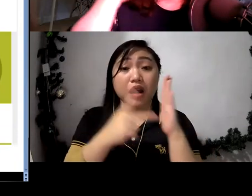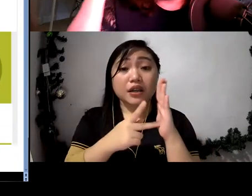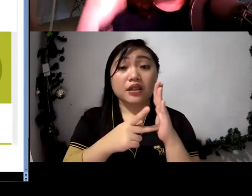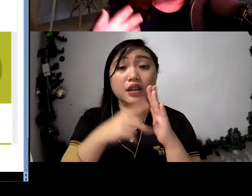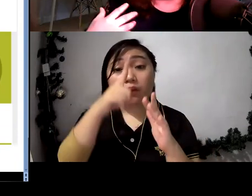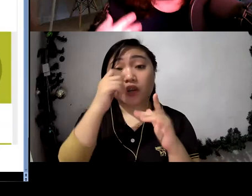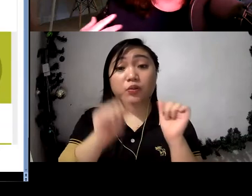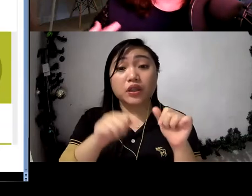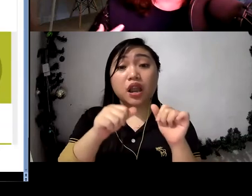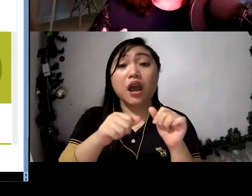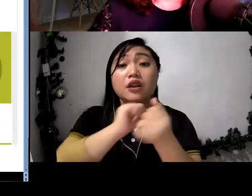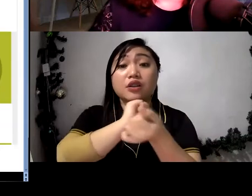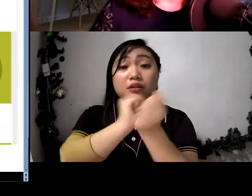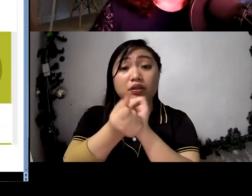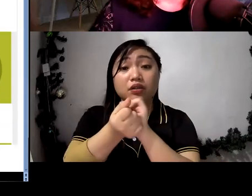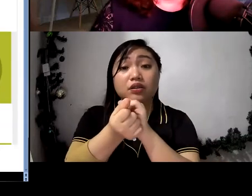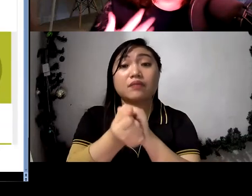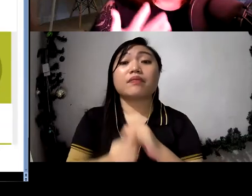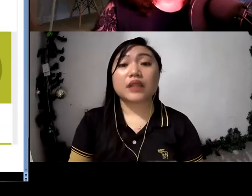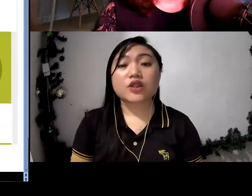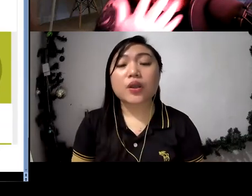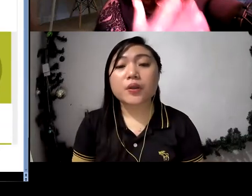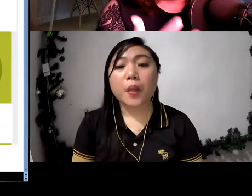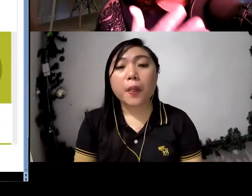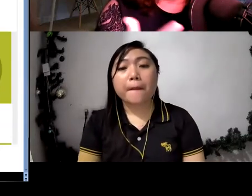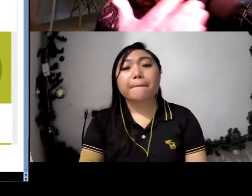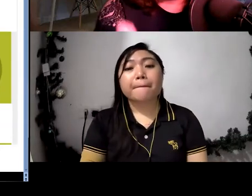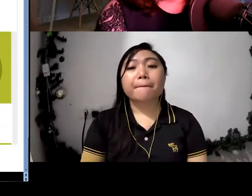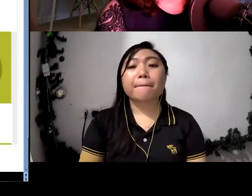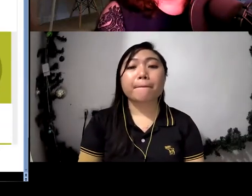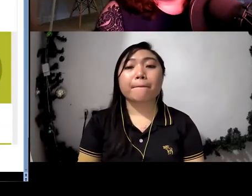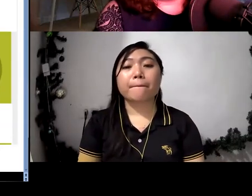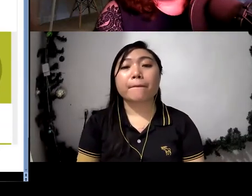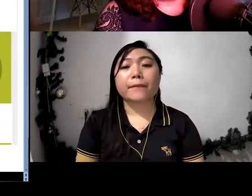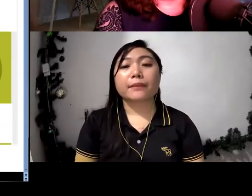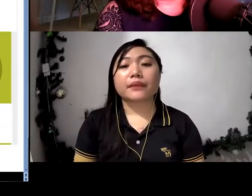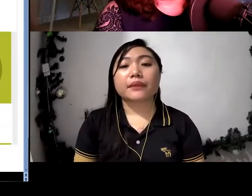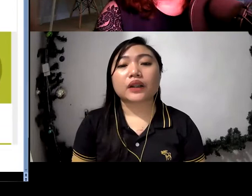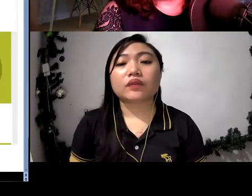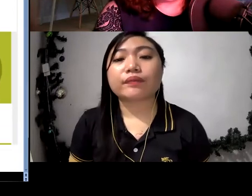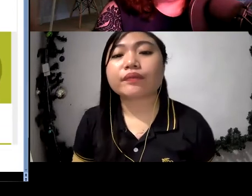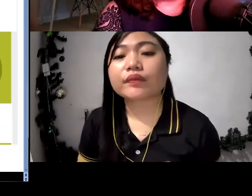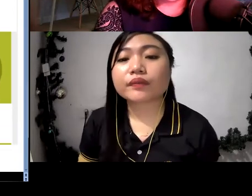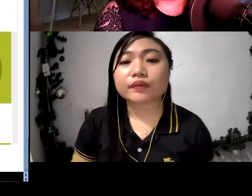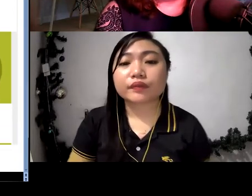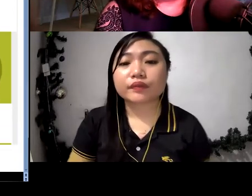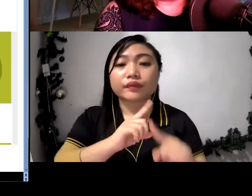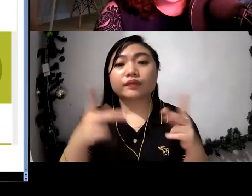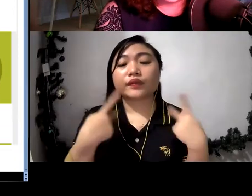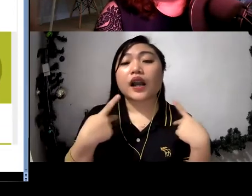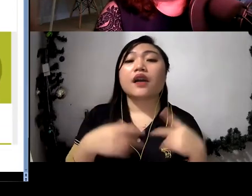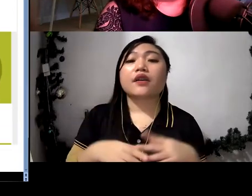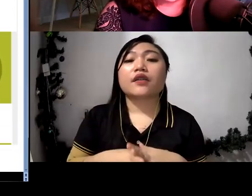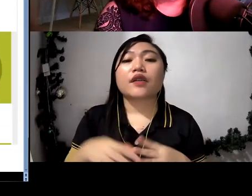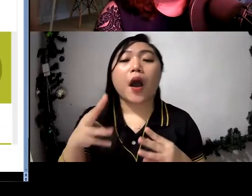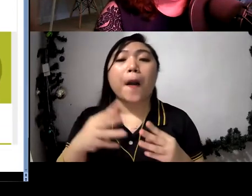mo rin mapalitan yung biological sex mo. Parang ganyan. But again, there's a medical concern to that, For